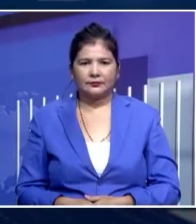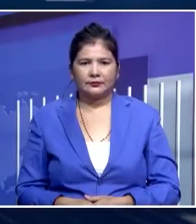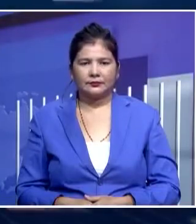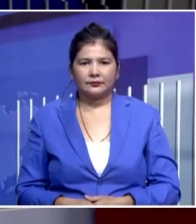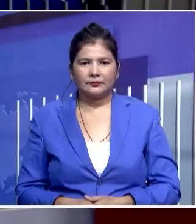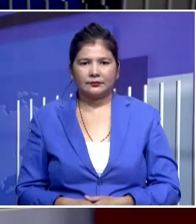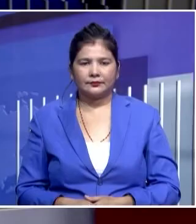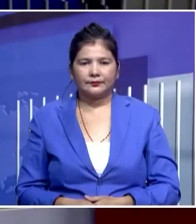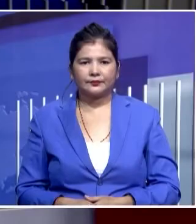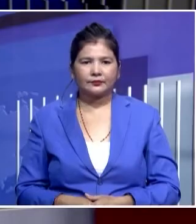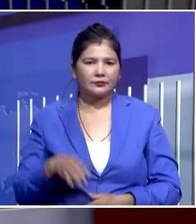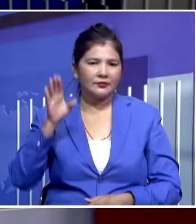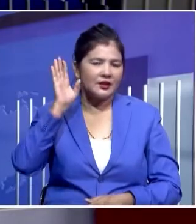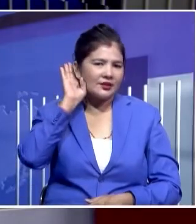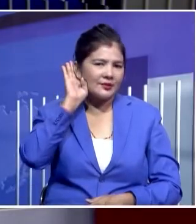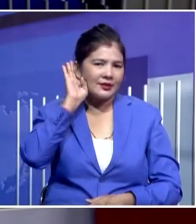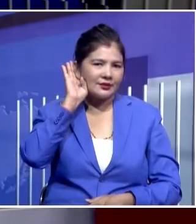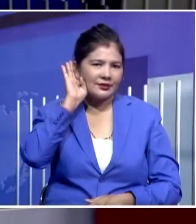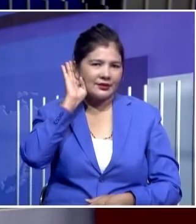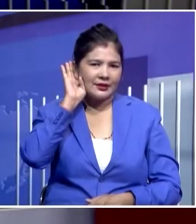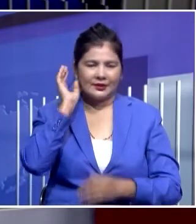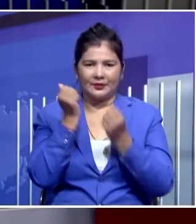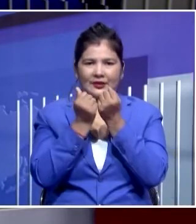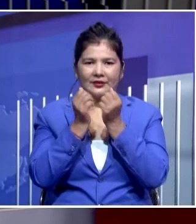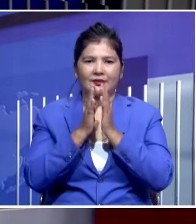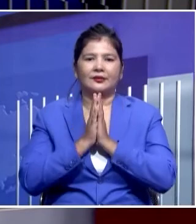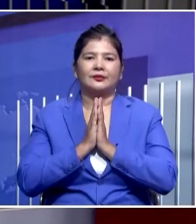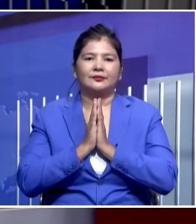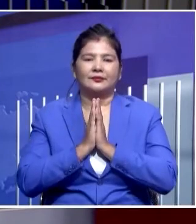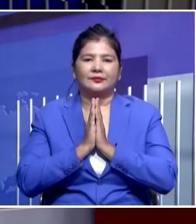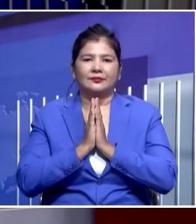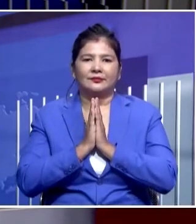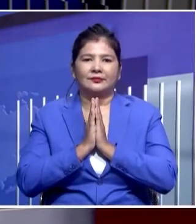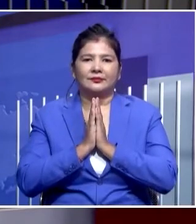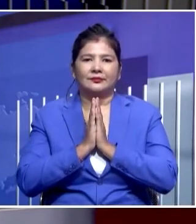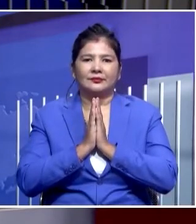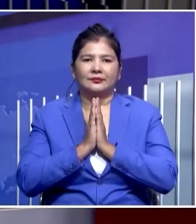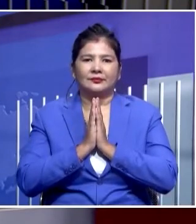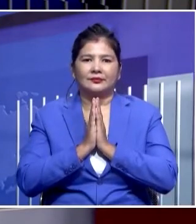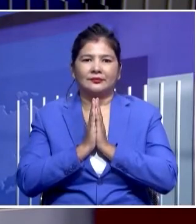हवस् त अहिलेलाई समाचारको सिलसिला यति नै। बिदा दिनुहोस्। नमस्कार।